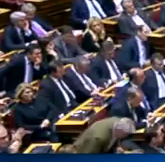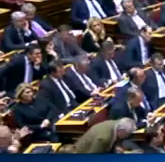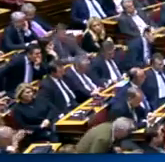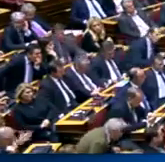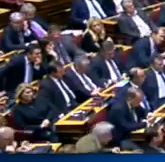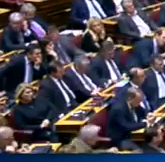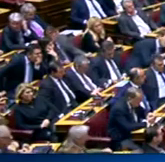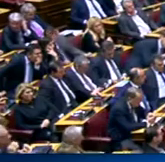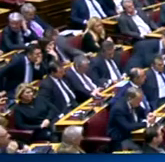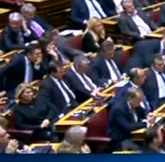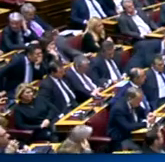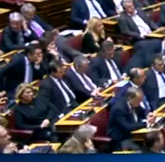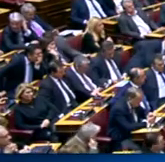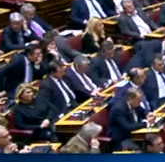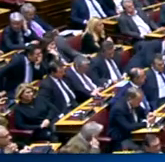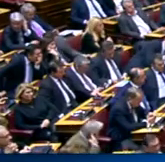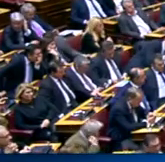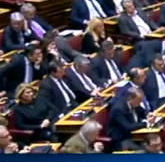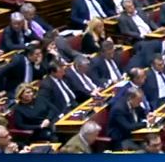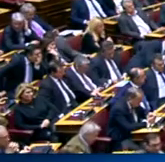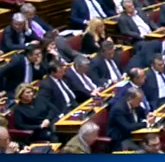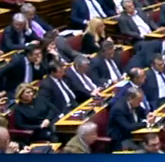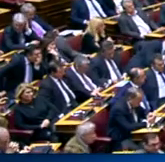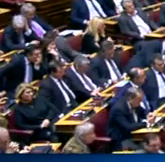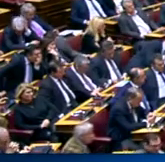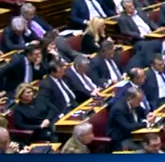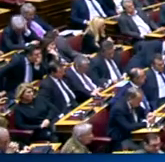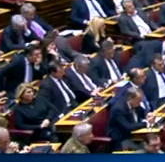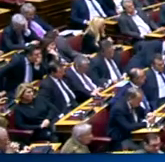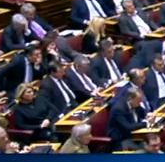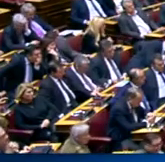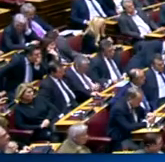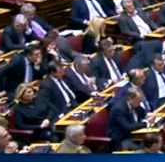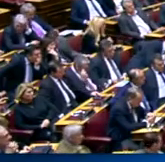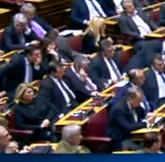Ευχαριστούμε. Καλώς το βήμα τον κύριο